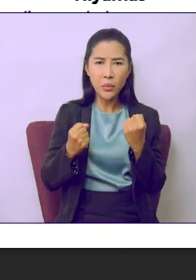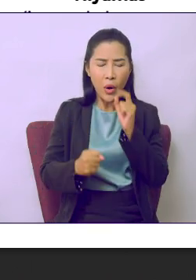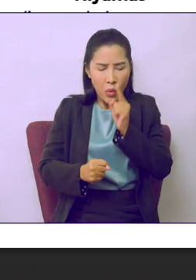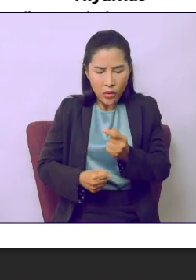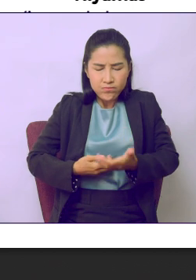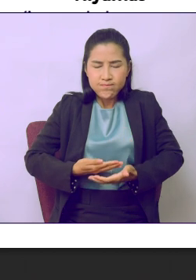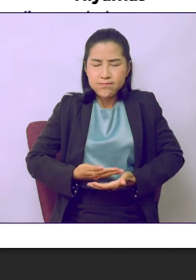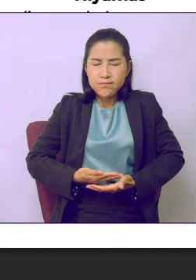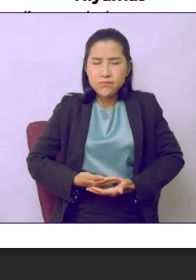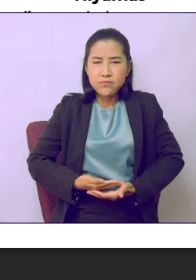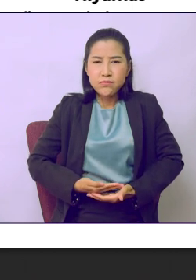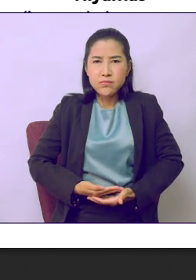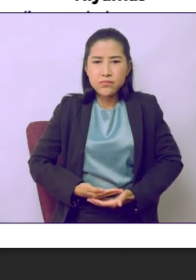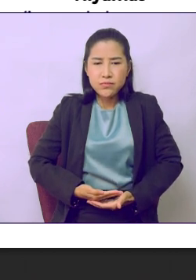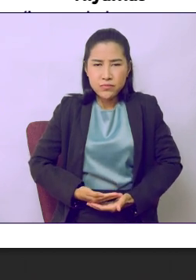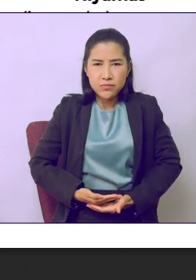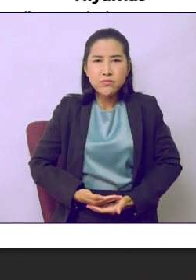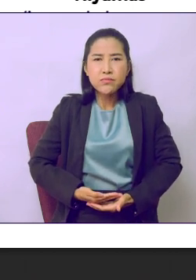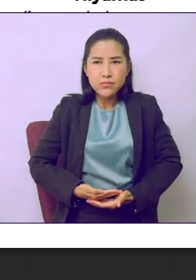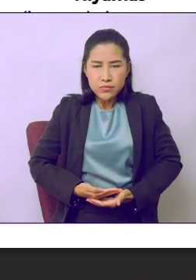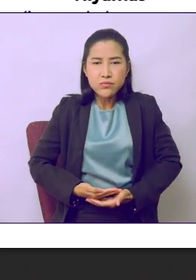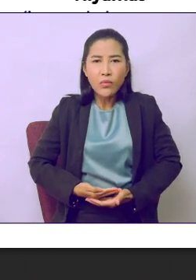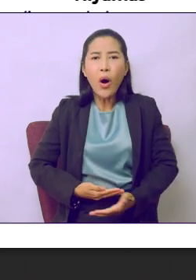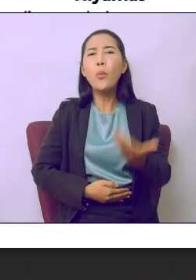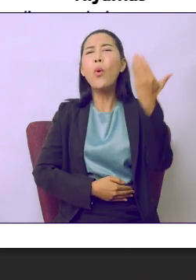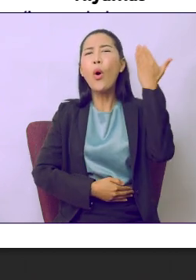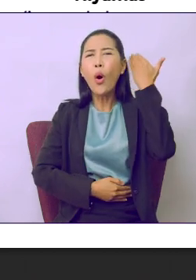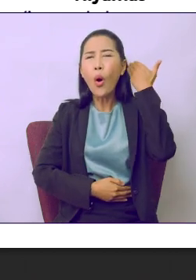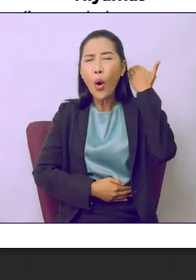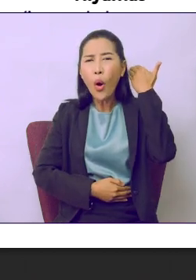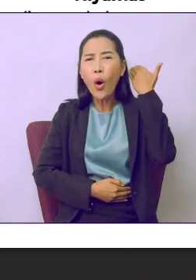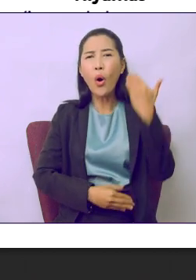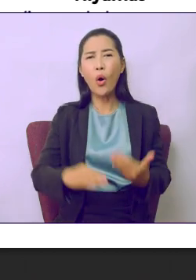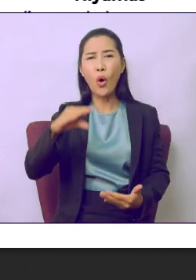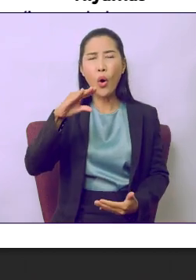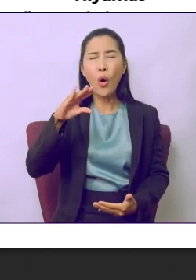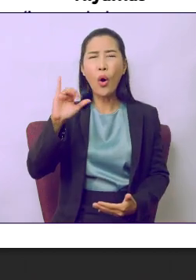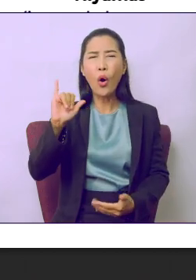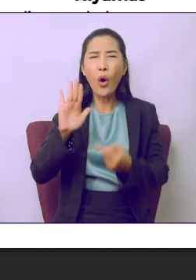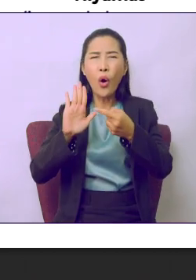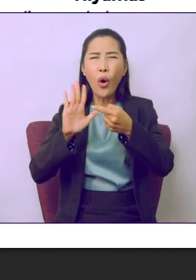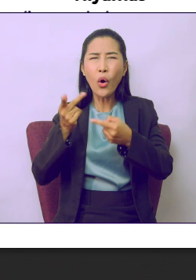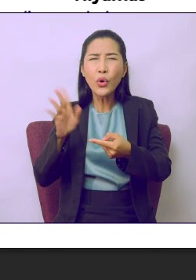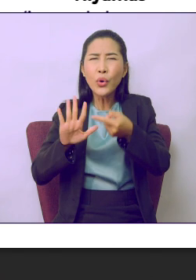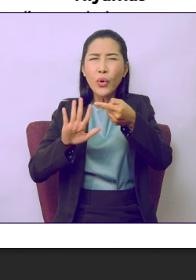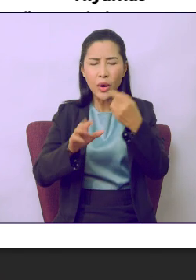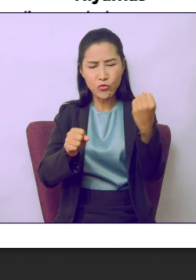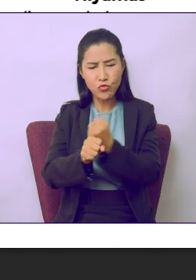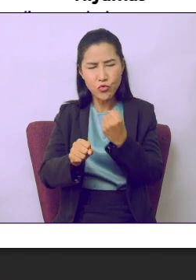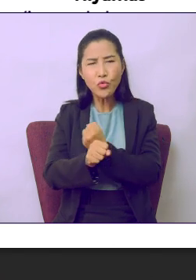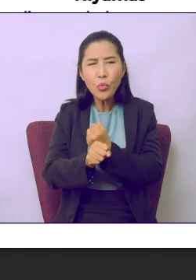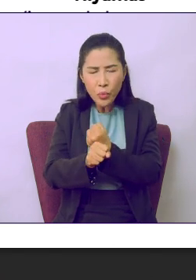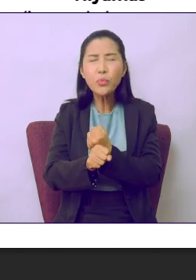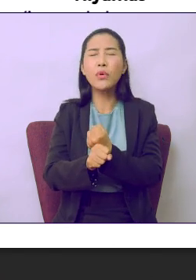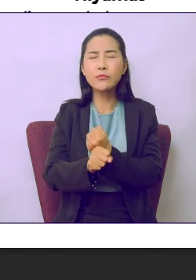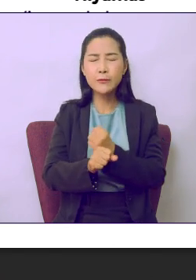นะครับอ่าเพื่อที่จะหลุดพ้นเนาะสมัยก่อนน่ะโยคะเขาไว้ใช้เพื่อการหลุดพ้นเนาะนะครับอ่าแล้วปาณะ